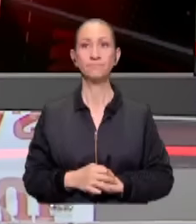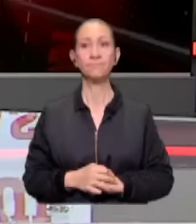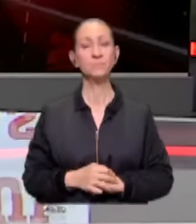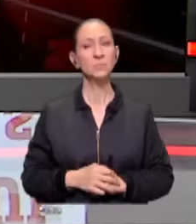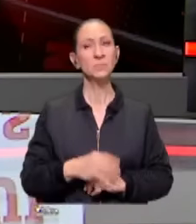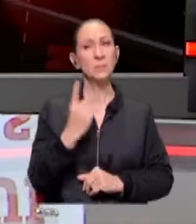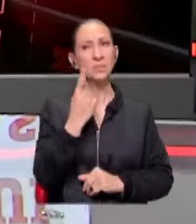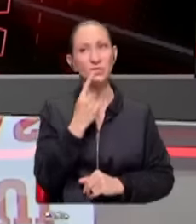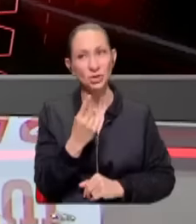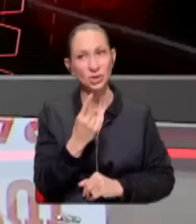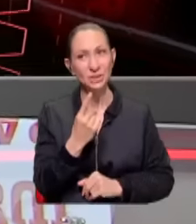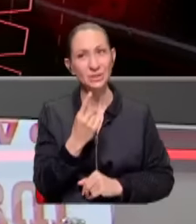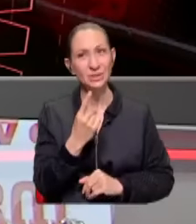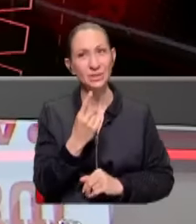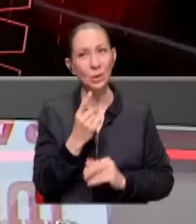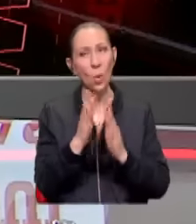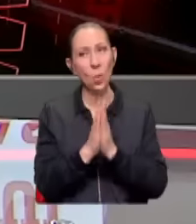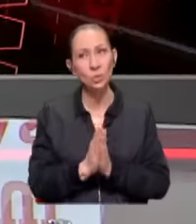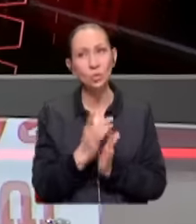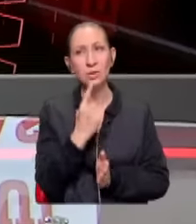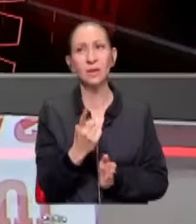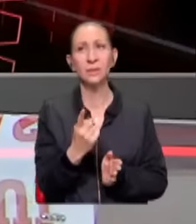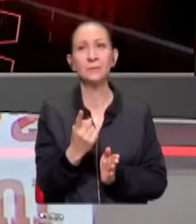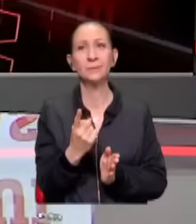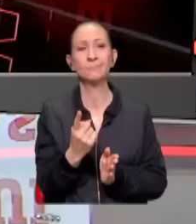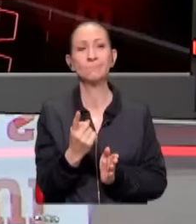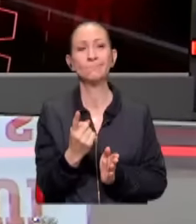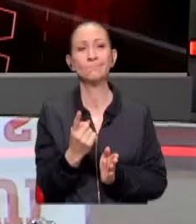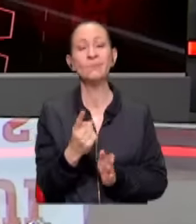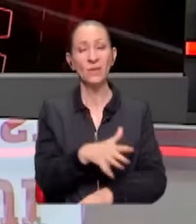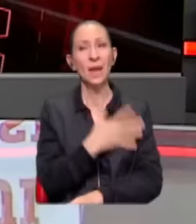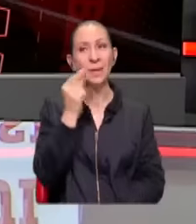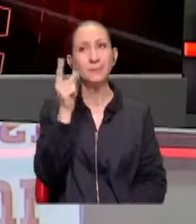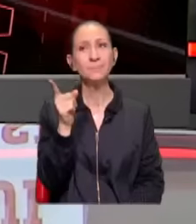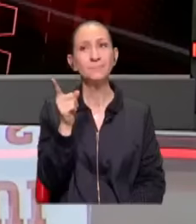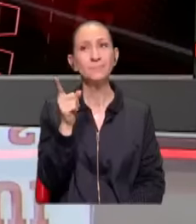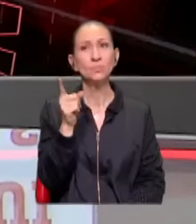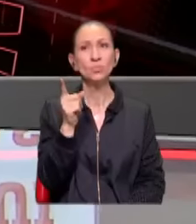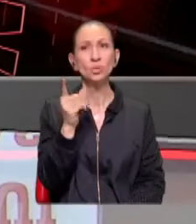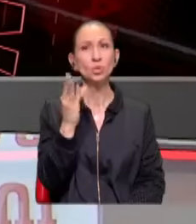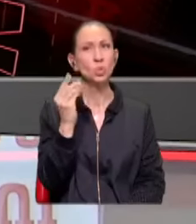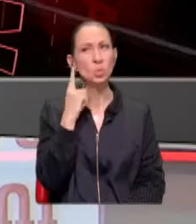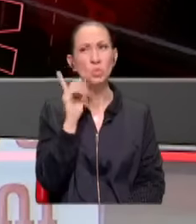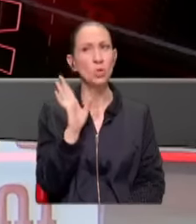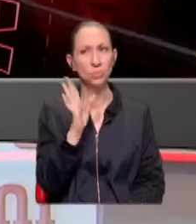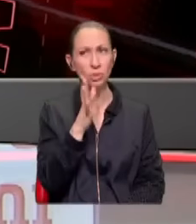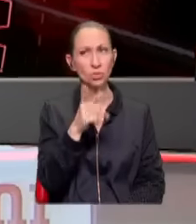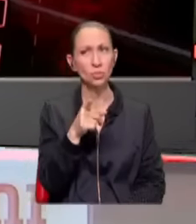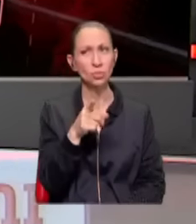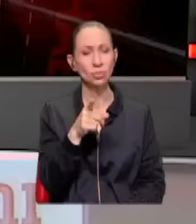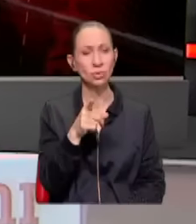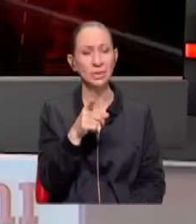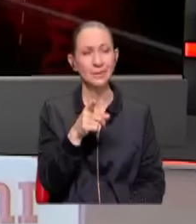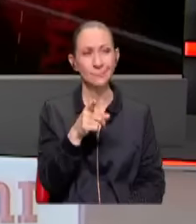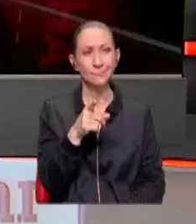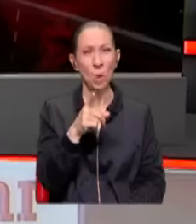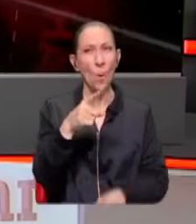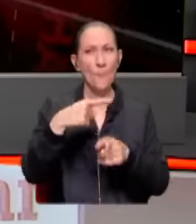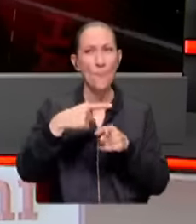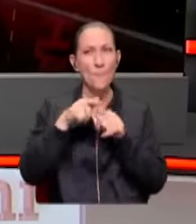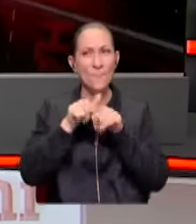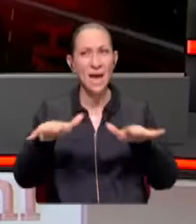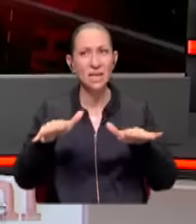Bir şey diyecektim ama özür dilerim dedi Vali Bey. Bunu çok duymuyoruz biliyorsunuz. Yani o